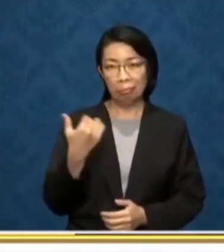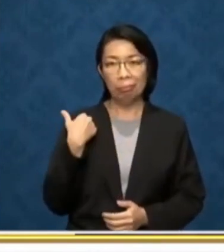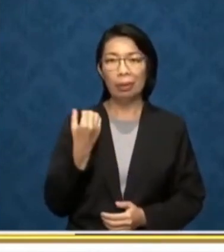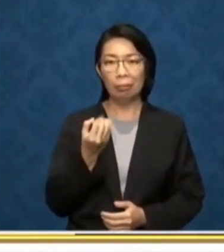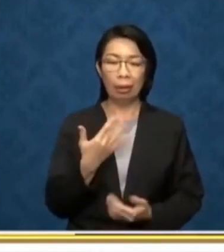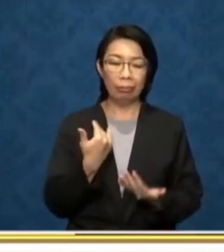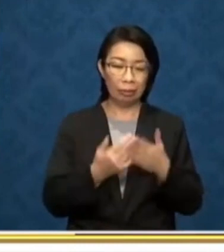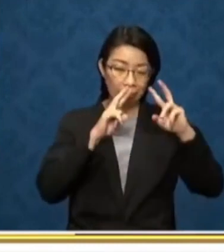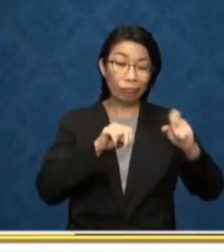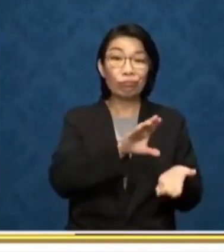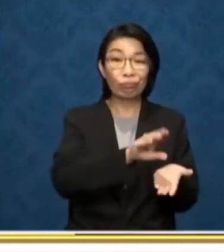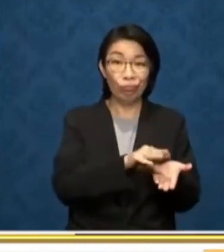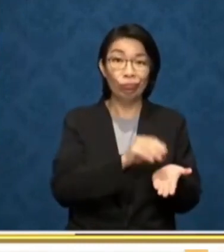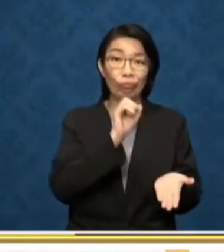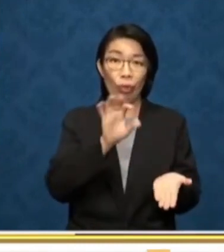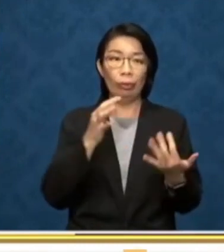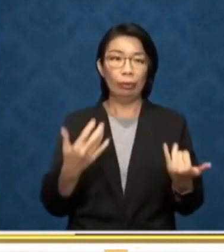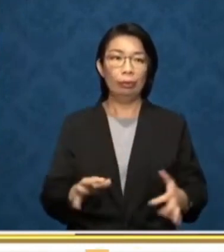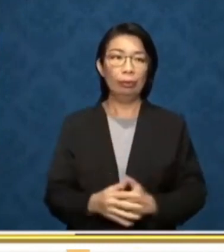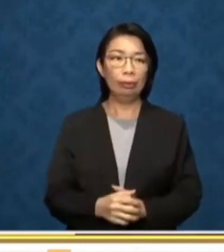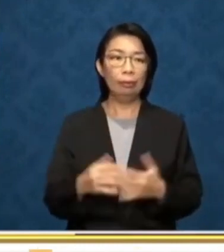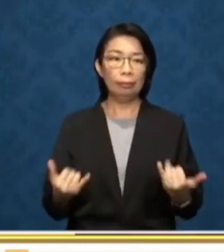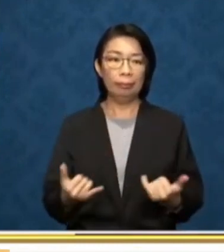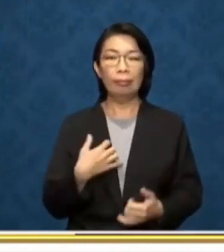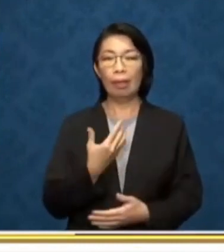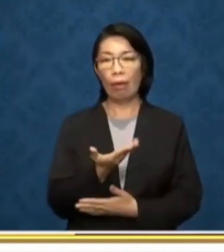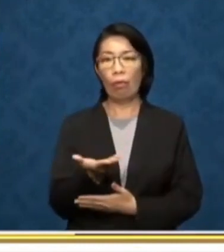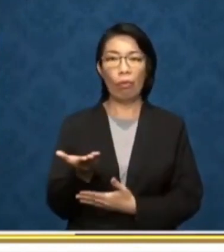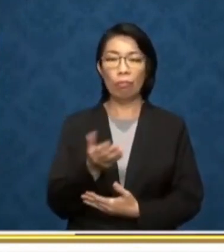จัยมานะครับเพราะนั้นถ้าอันนี้อีก150,000,000เนี่ยผมว่า